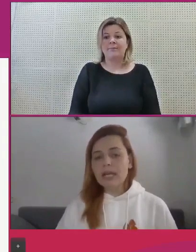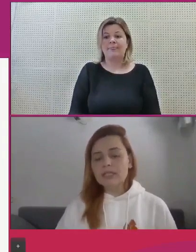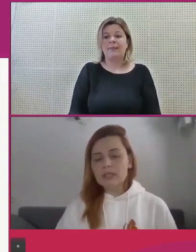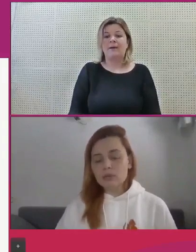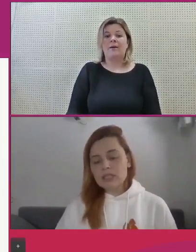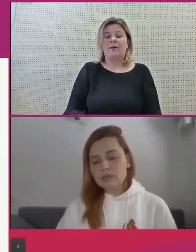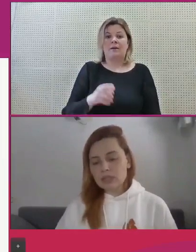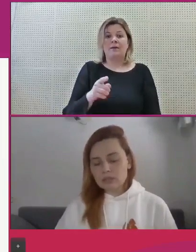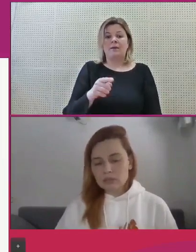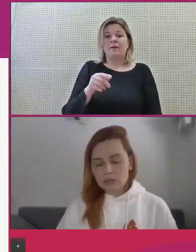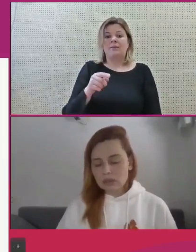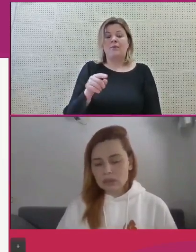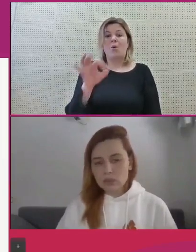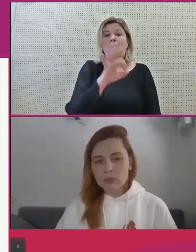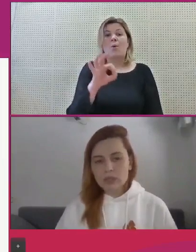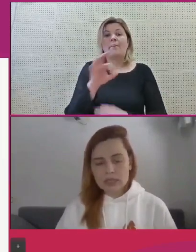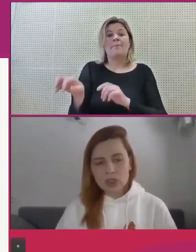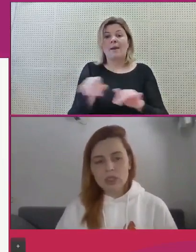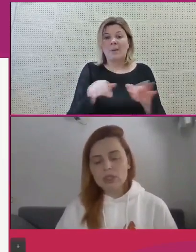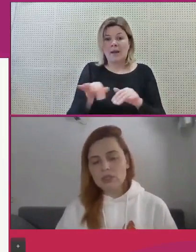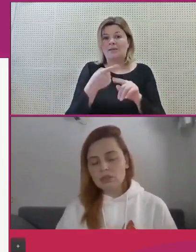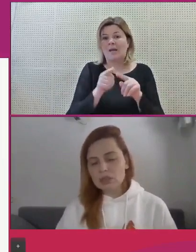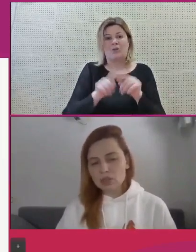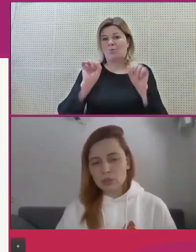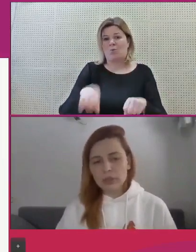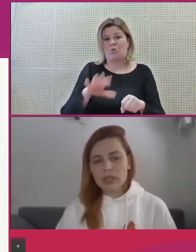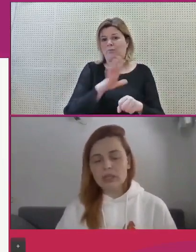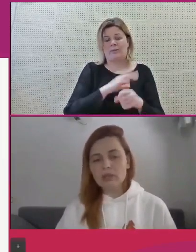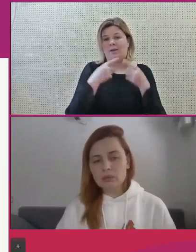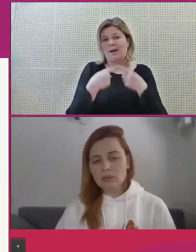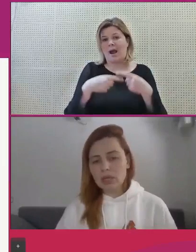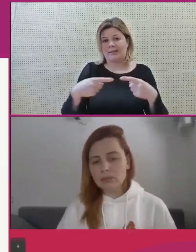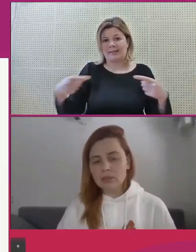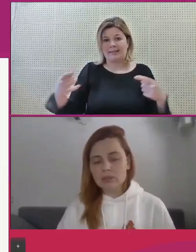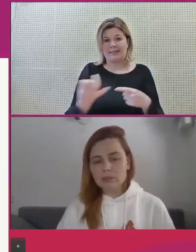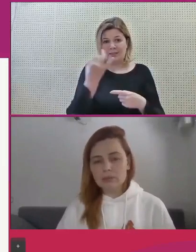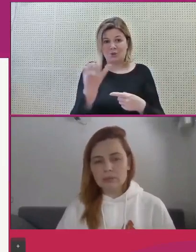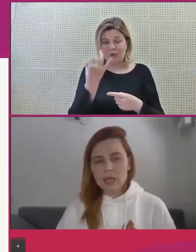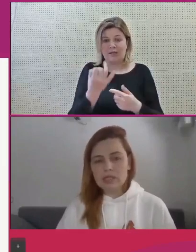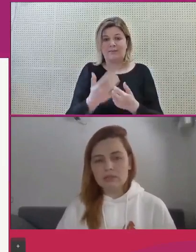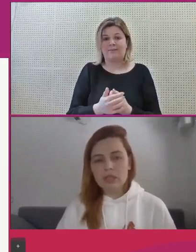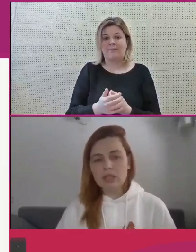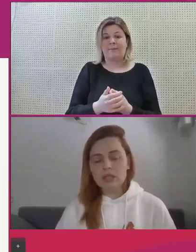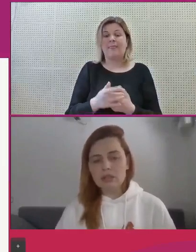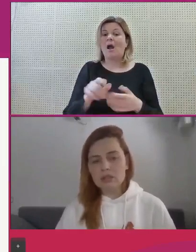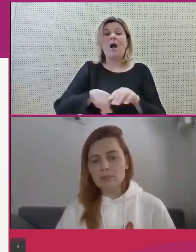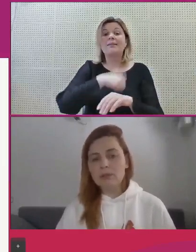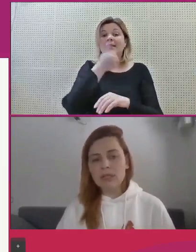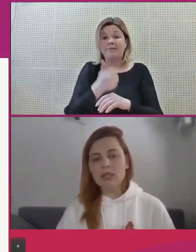про мероприятия, ну, на самом деле, это может быть различные истории, да, но как бы